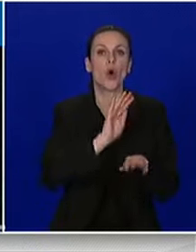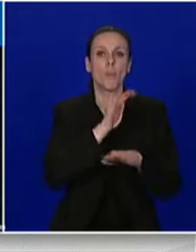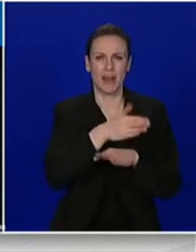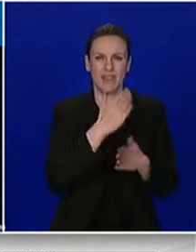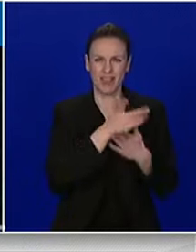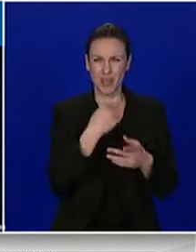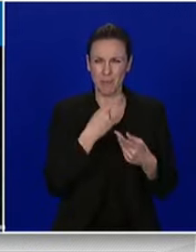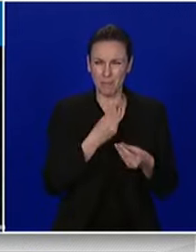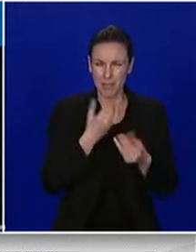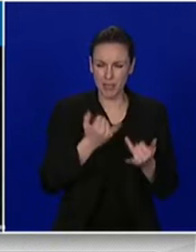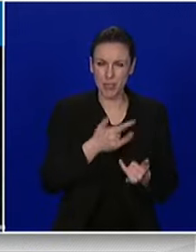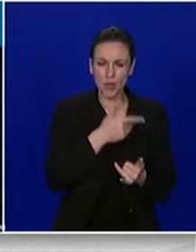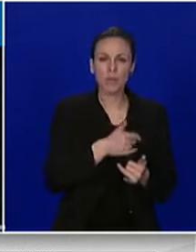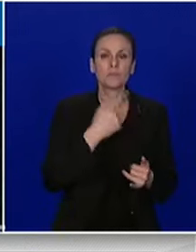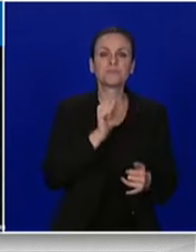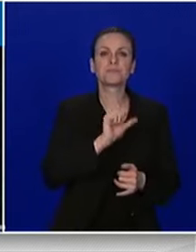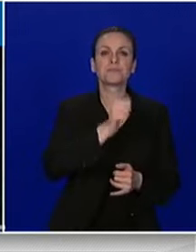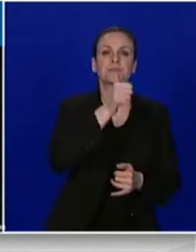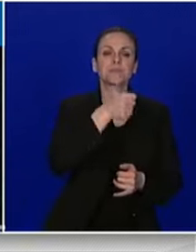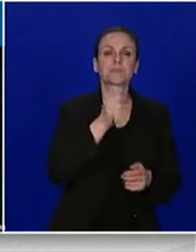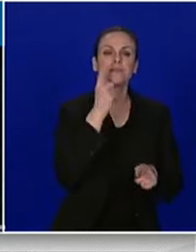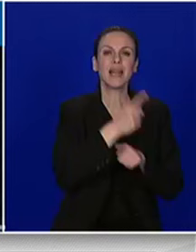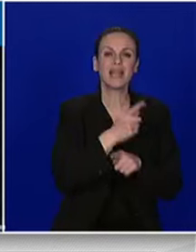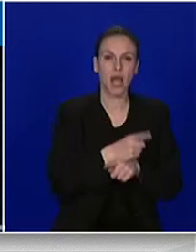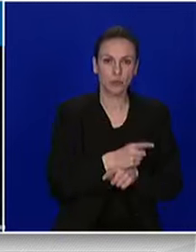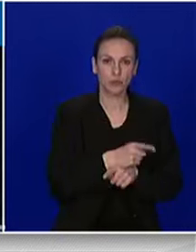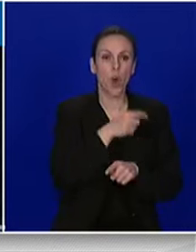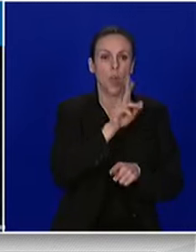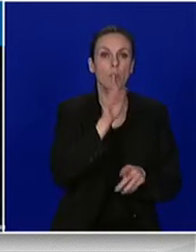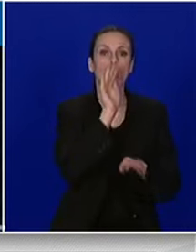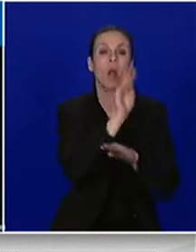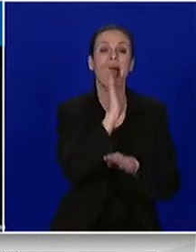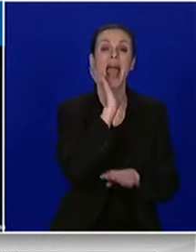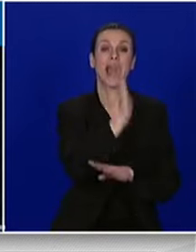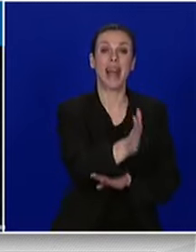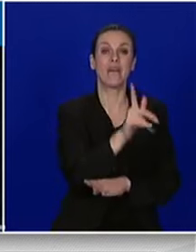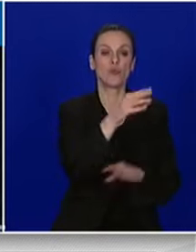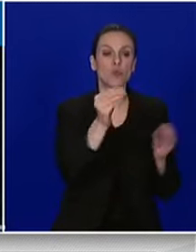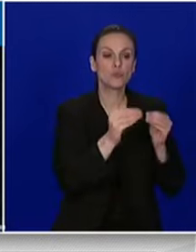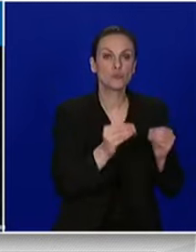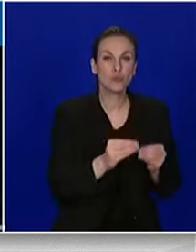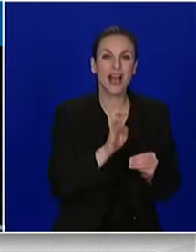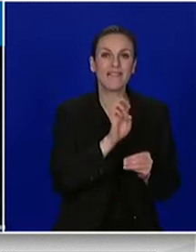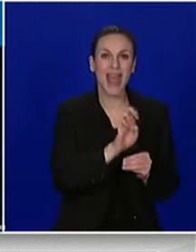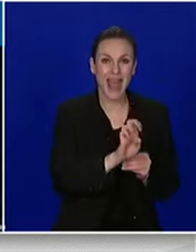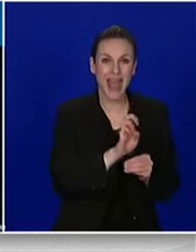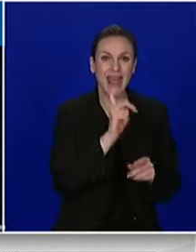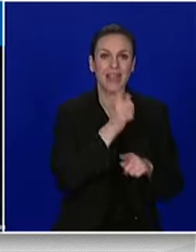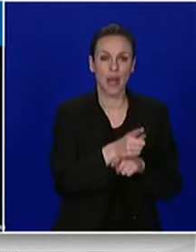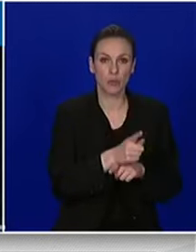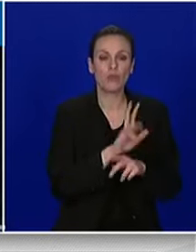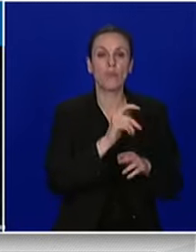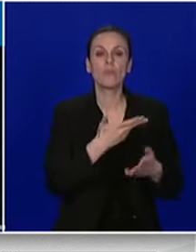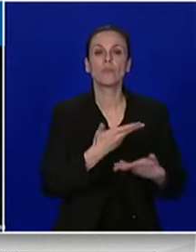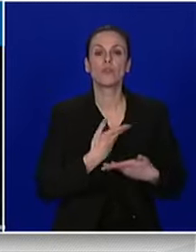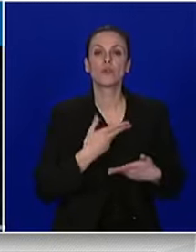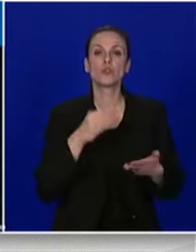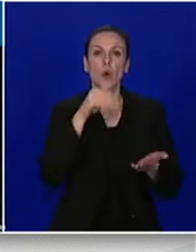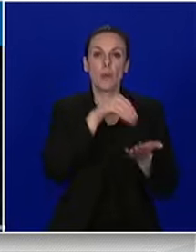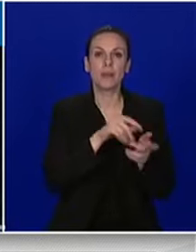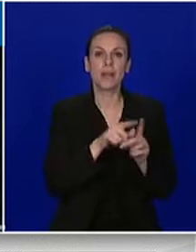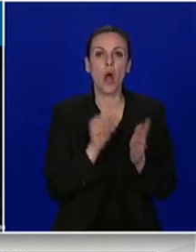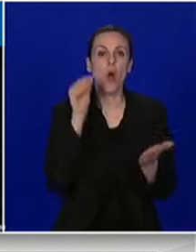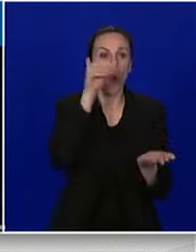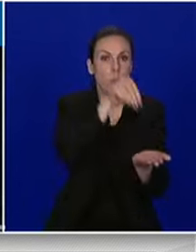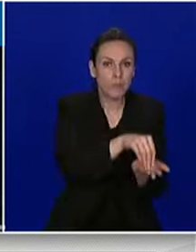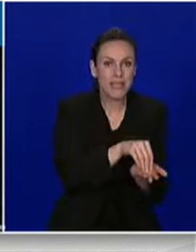rečene danas prioritetnog naručivanja mogu direktno u sustavu e-naručivanje dobiti predbilježbu